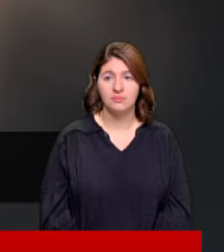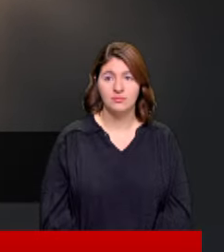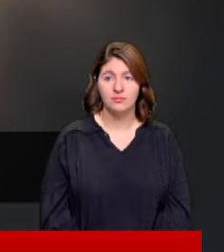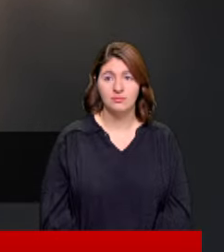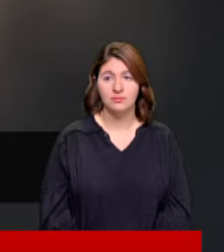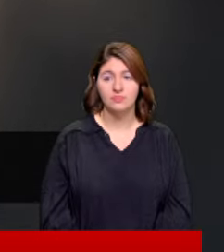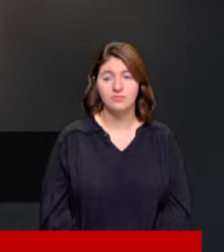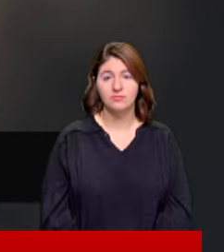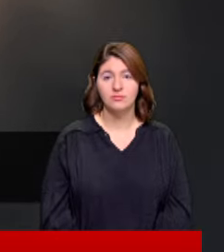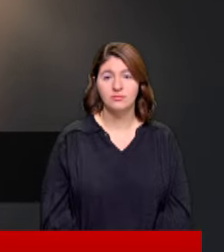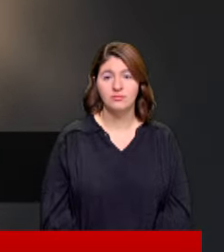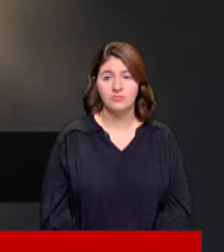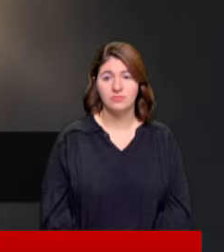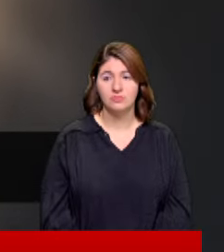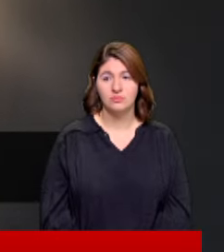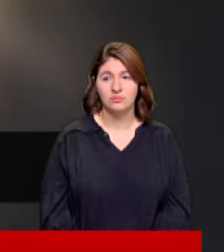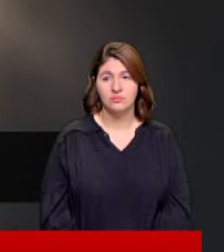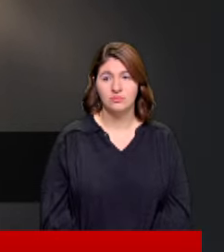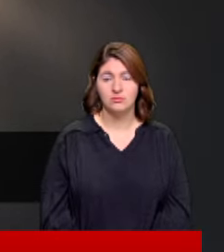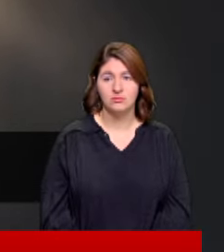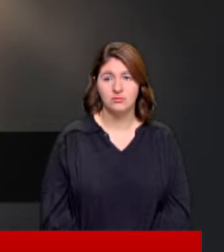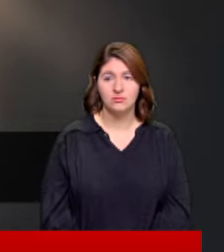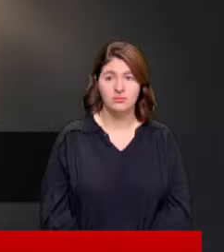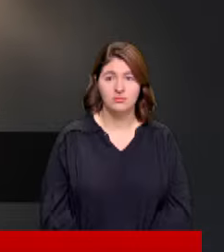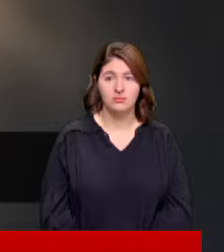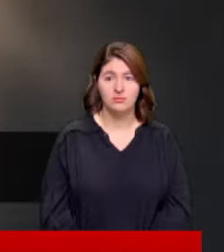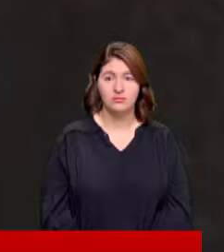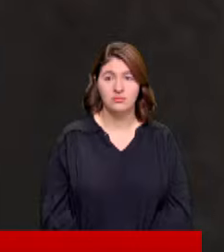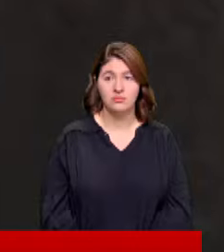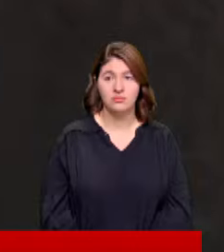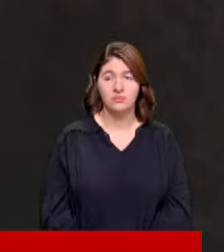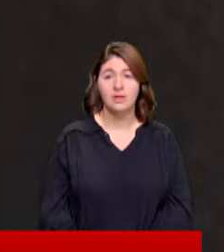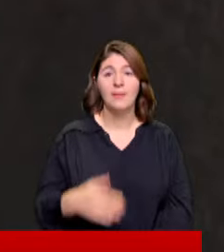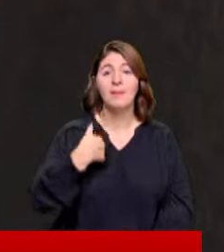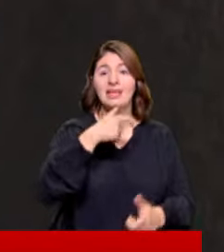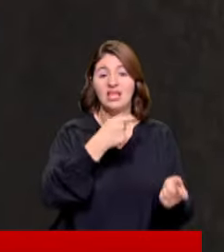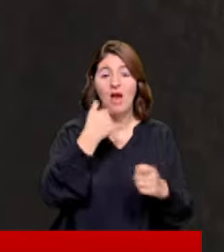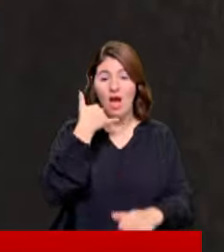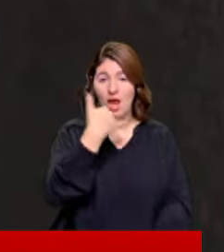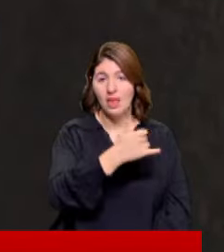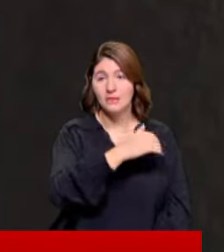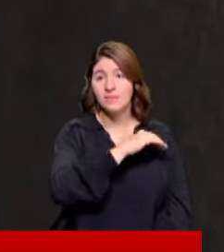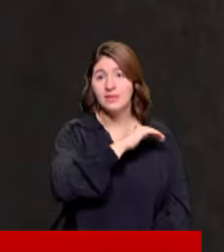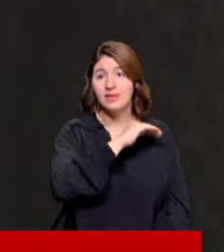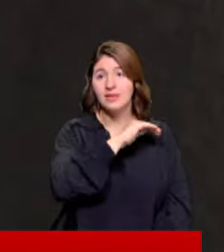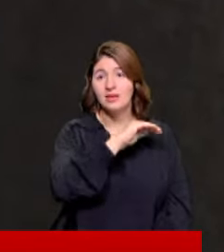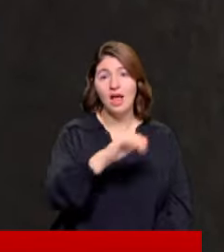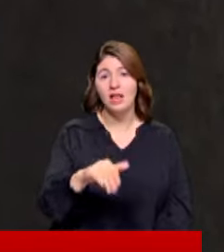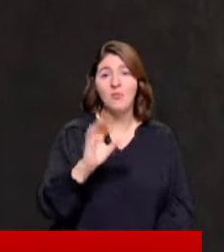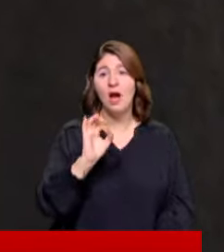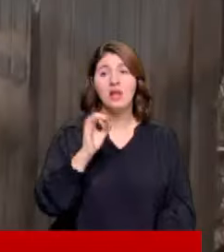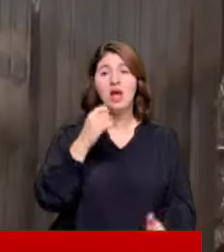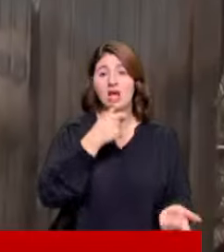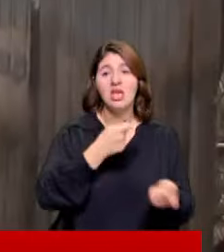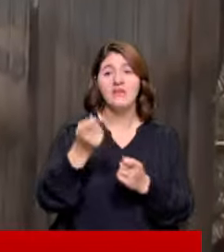Çırpınıyorum, bağırıyorum. Yutkunamıyorum artık oradan, ağlamaktan. Ben itfaiyeyi aradım. Geldiğimde hala